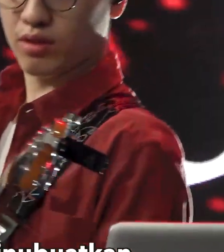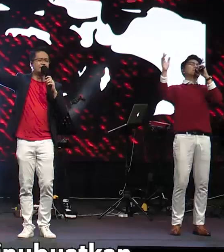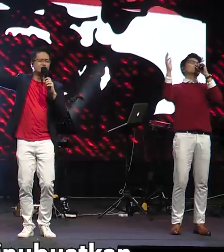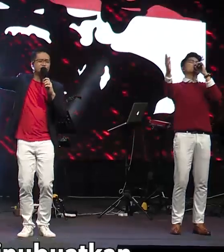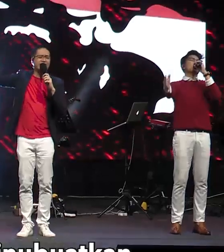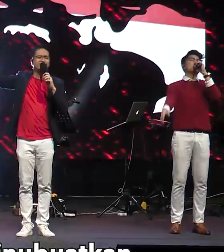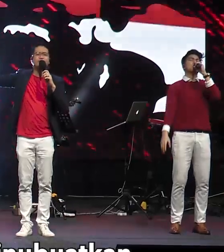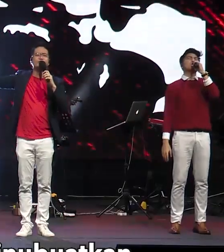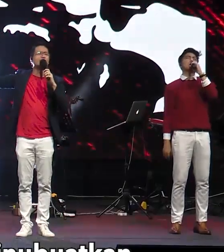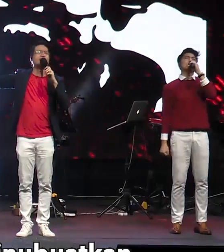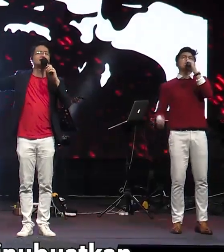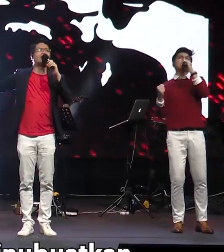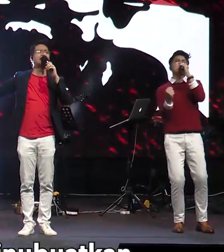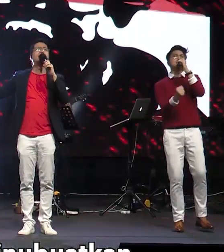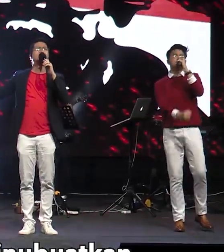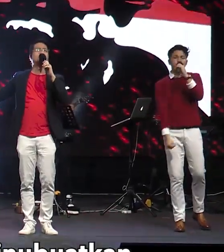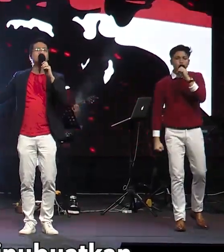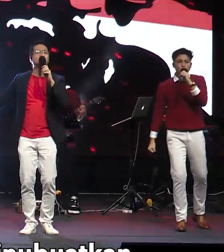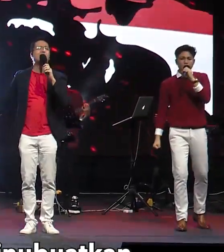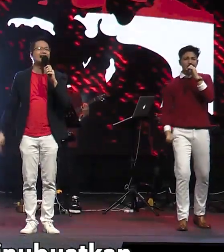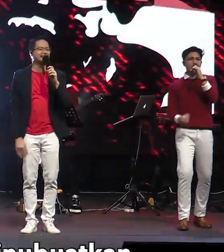Merah penebusanmu telah